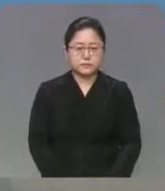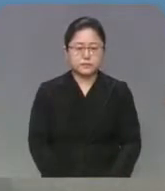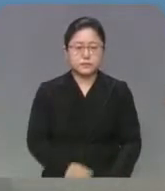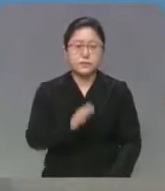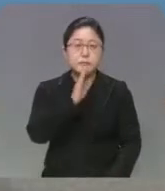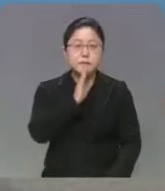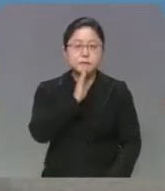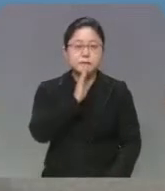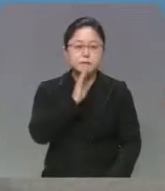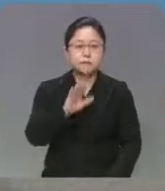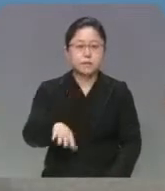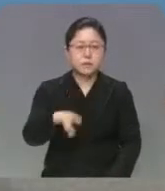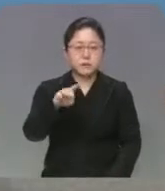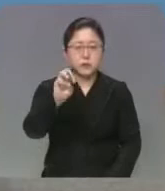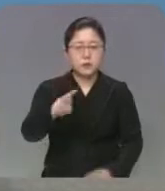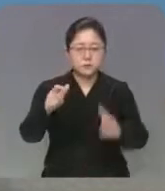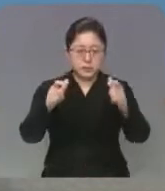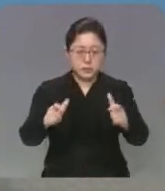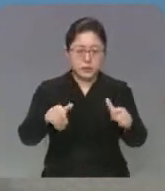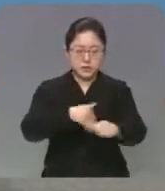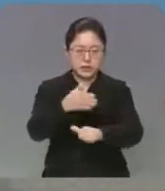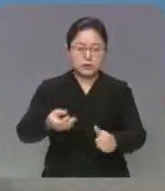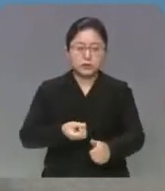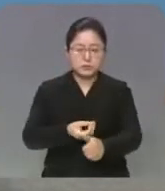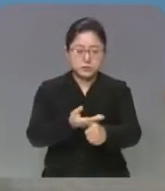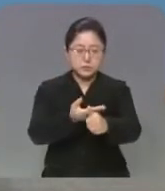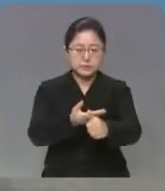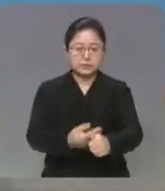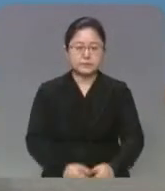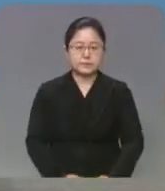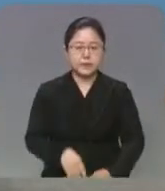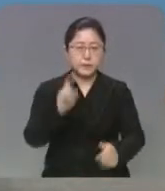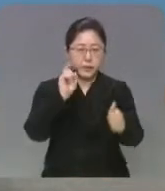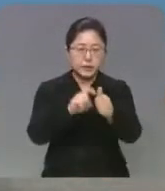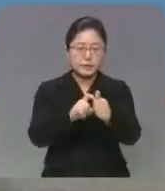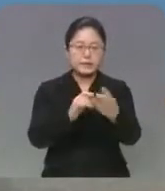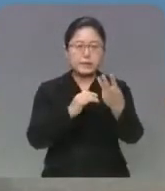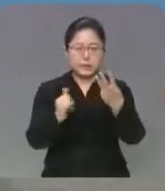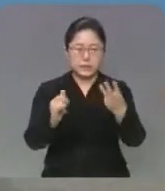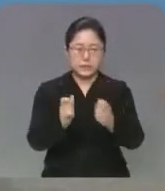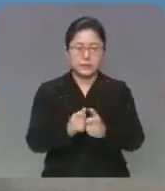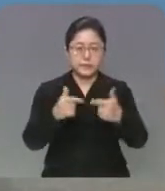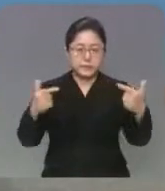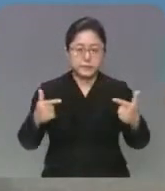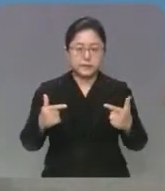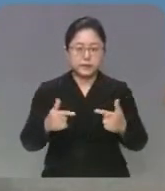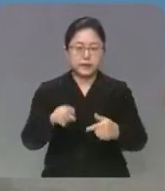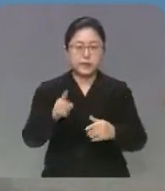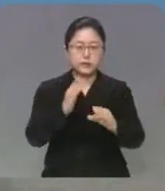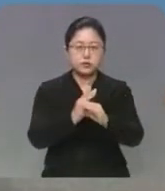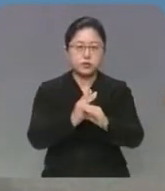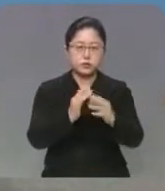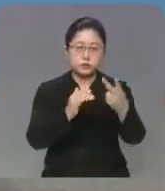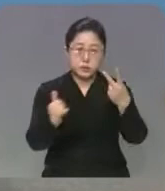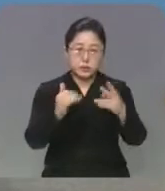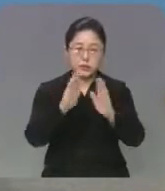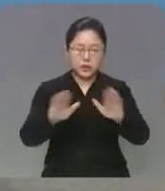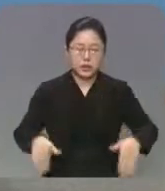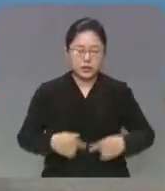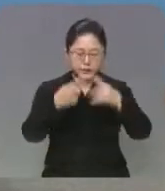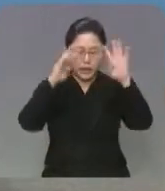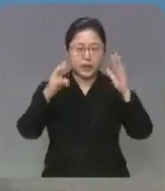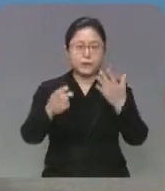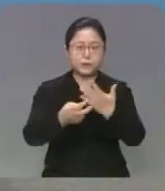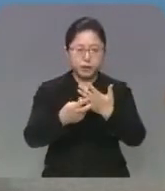네, 그렇습니다. 우선 광주 지역 상황을 먼저 전해드리겠는데요. 확진자 3명이 늘었습니다. 이 가운데 2명은